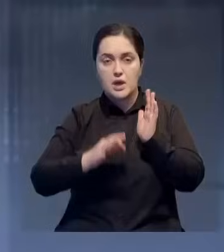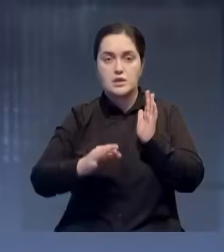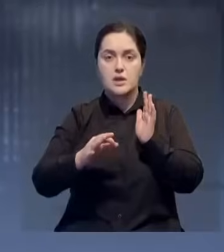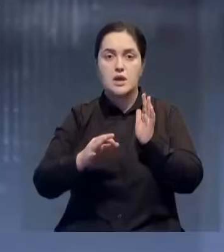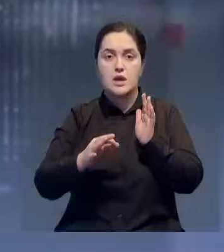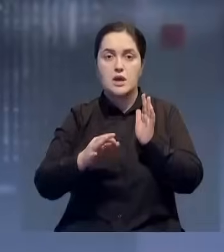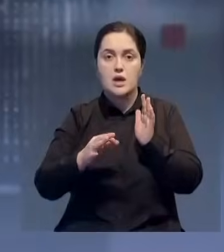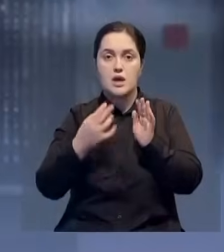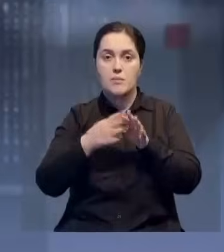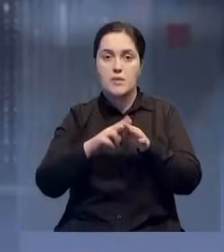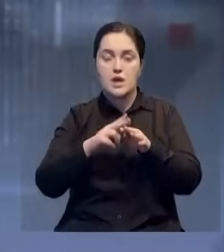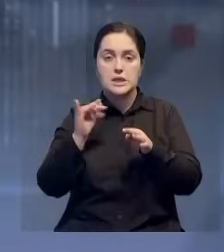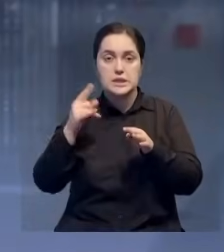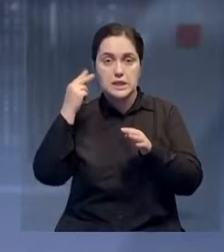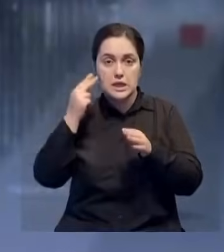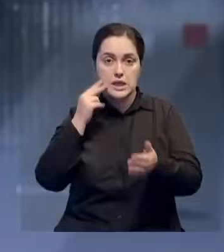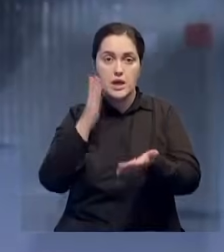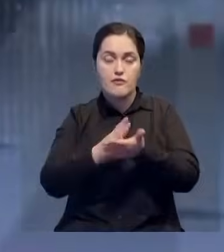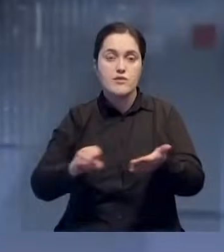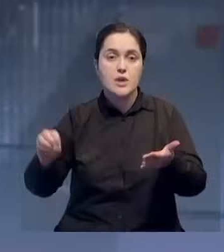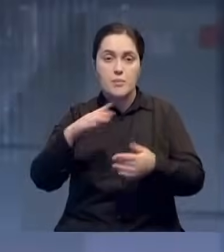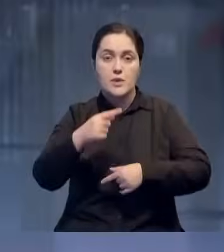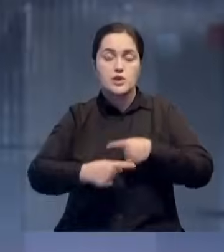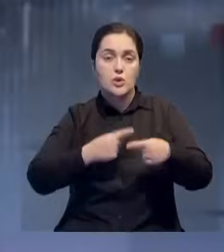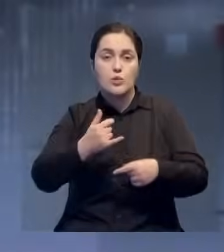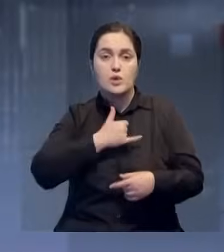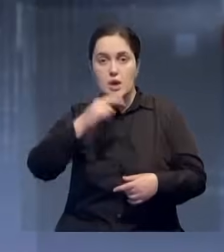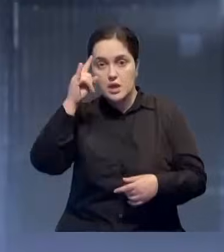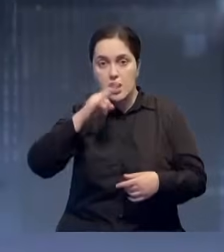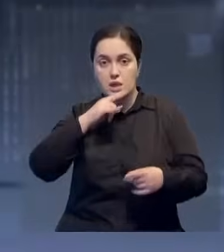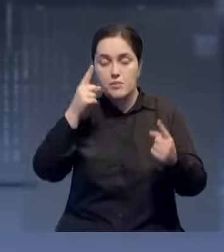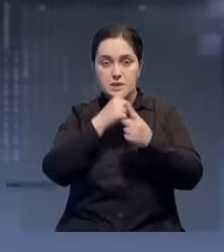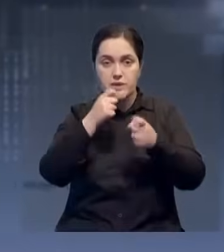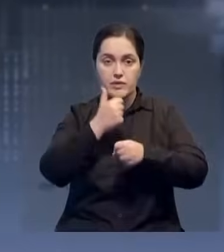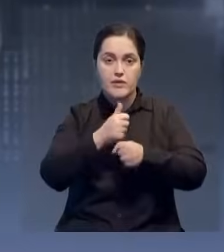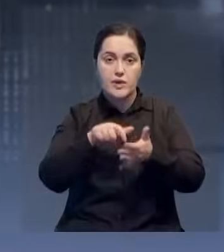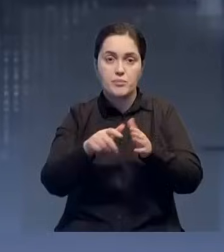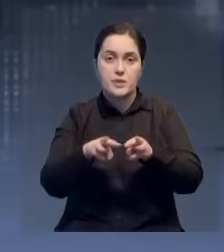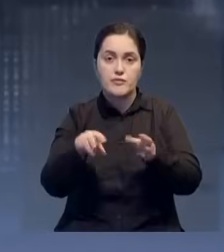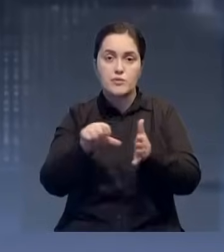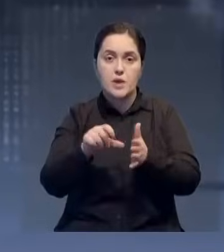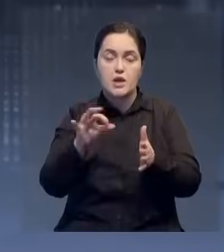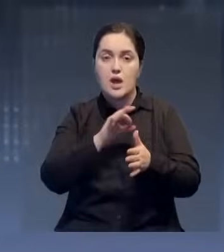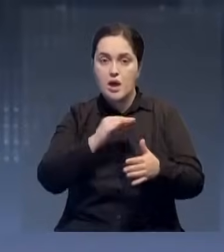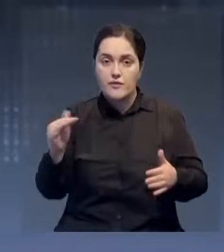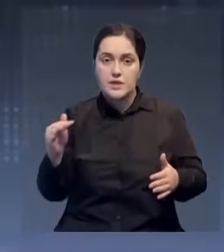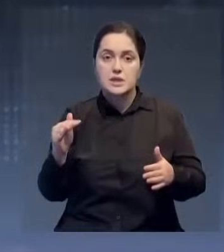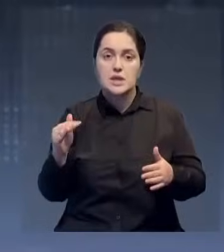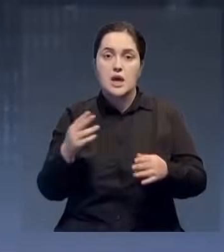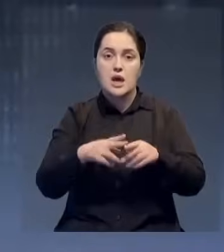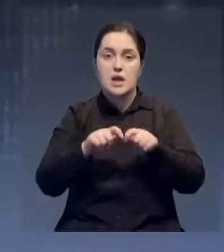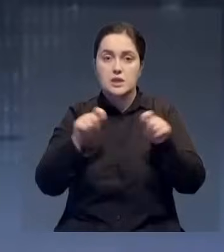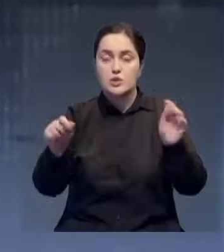всех наземных транзитных перевозок из Китая в Европу проходит через нашу страну. Об этом заявил глава Кабмина, выступая на официальной